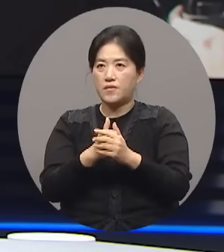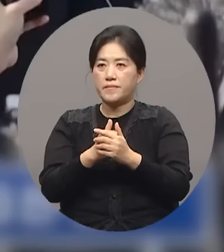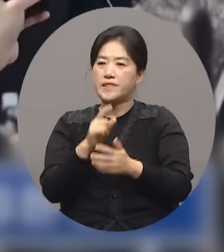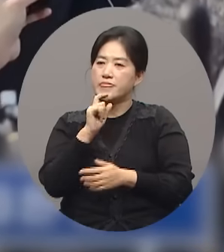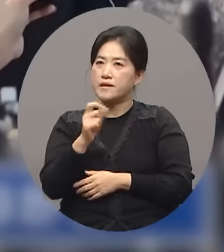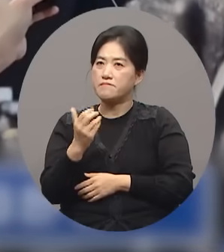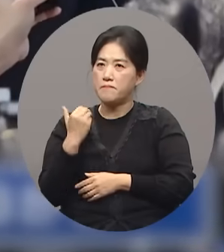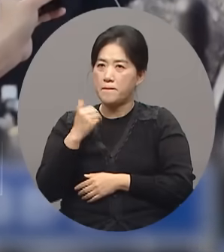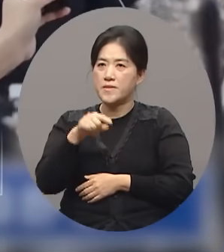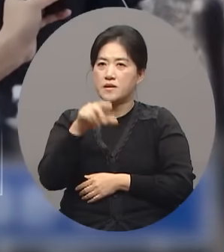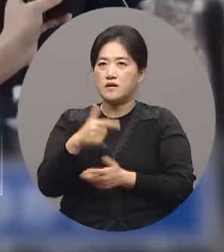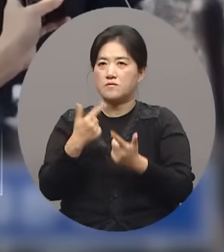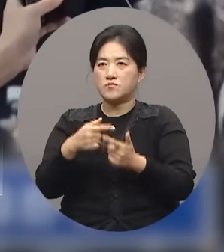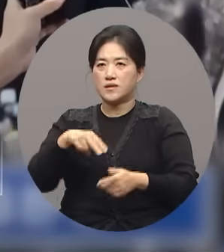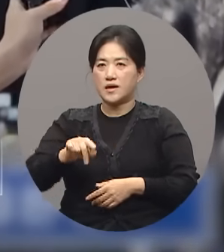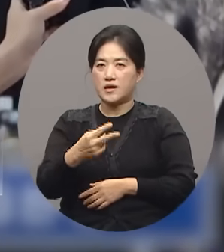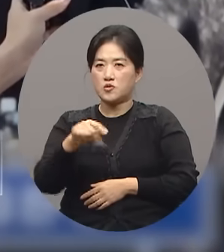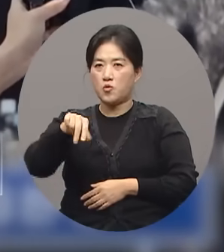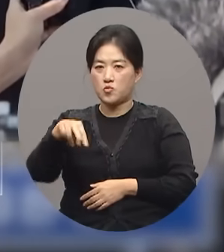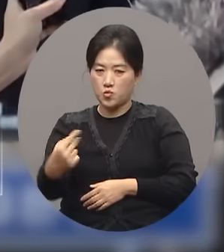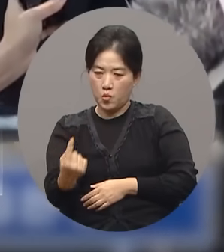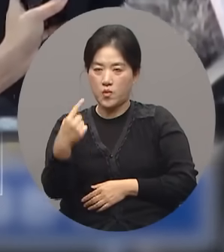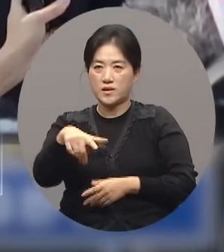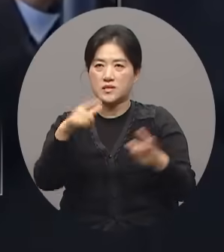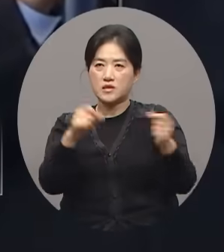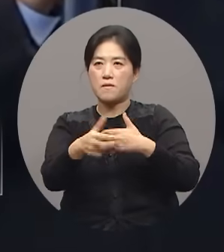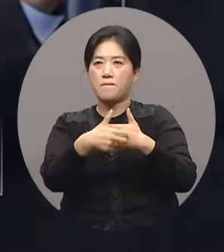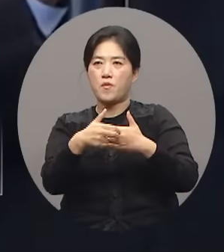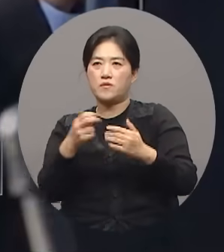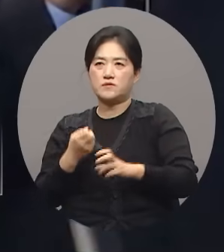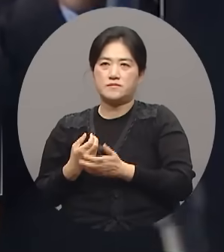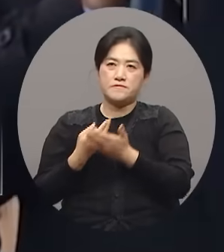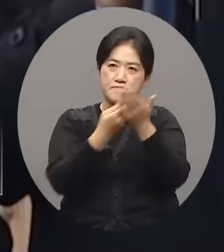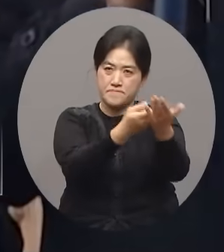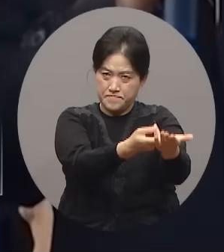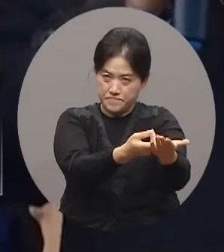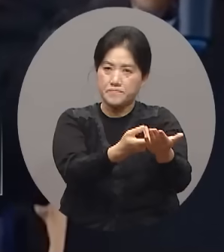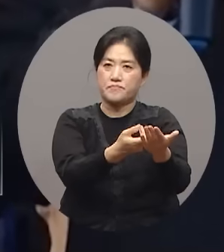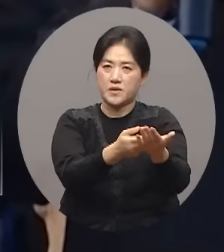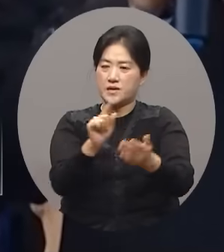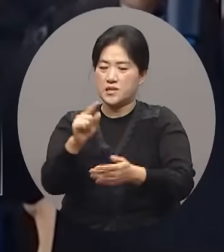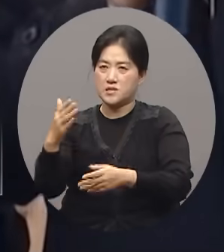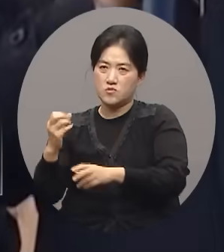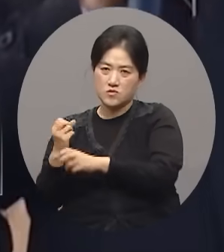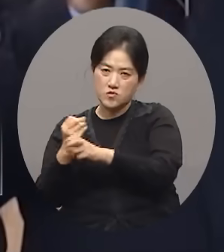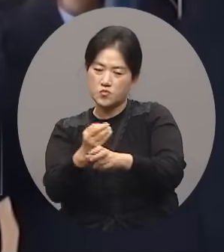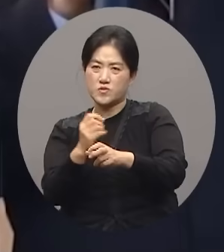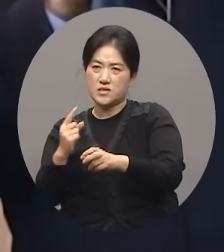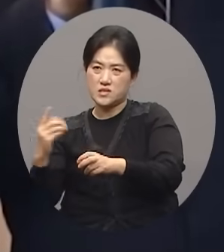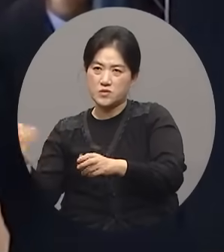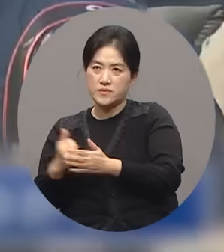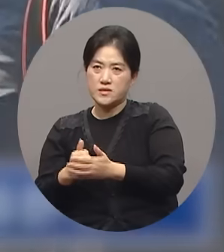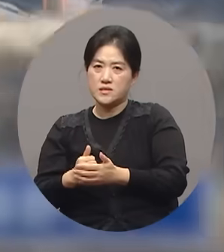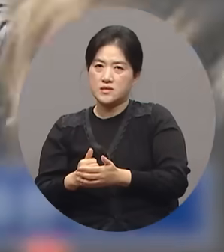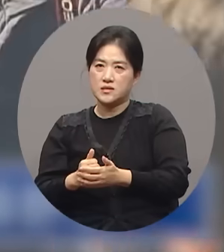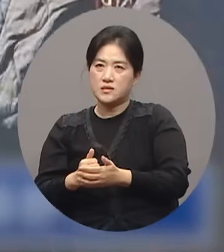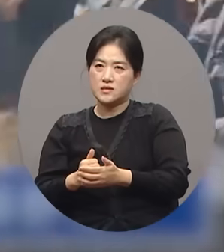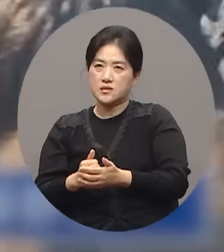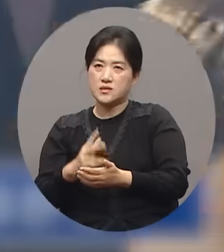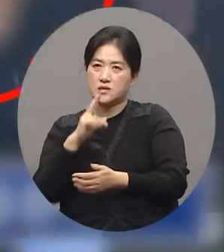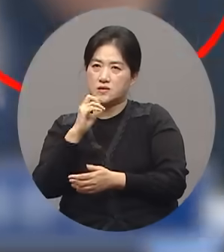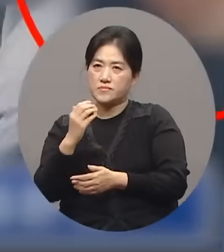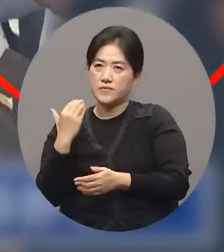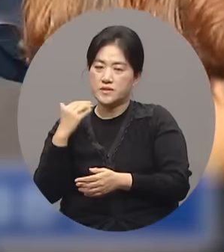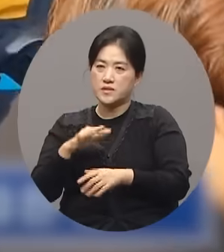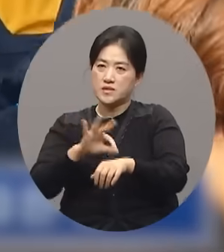10분 전쯤 이곳 부산 가덕도에서 인근 병원으로 이송된 상황입니다. 119 구급 소방차가 25분쯤 전인